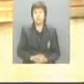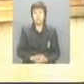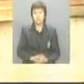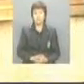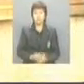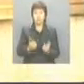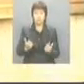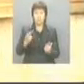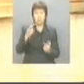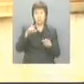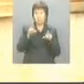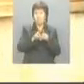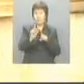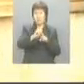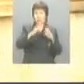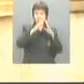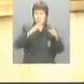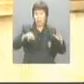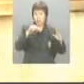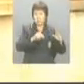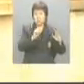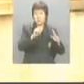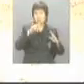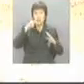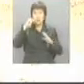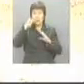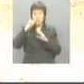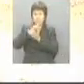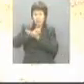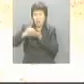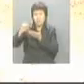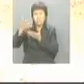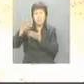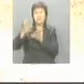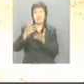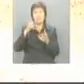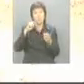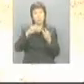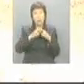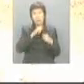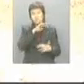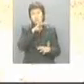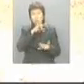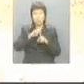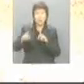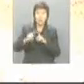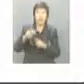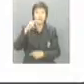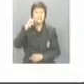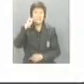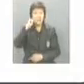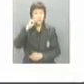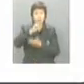ก็กำลังประสบปัญหาไม่มีน้ำประปาใช้ทำความสะอาดประกอบกับในขณะนี้น้ำที่มีอยู่บางส่วนที่พอจะใช้ทำความสะอาด